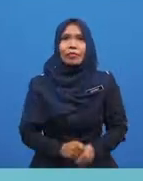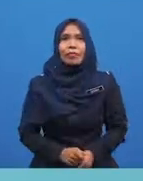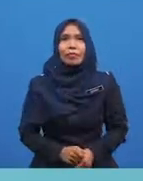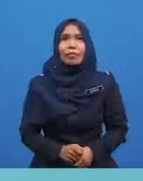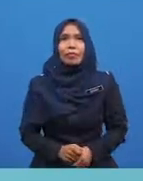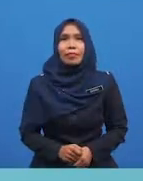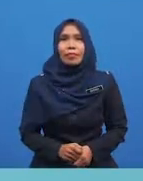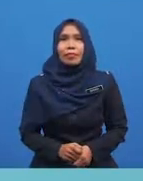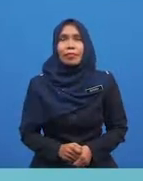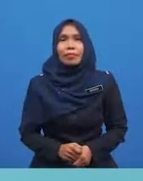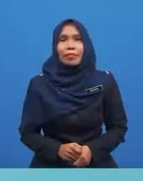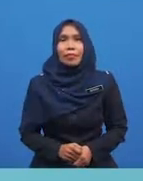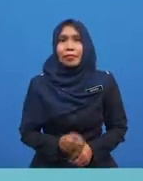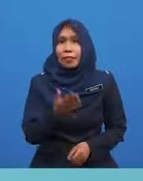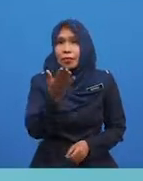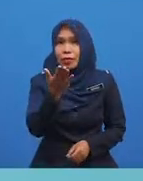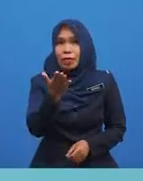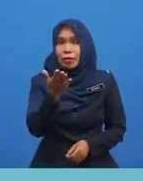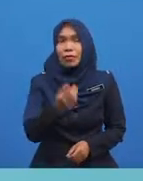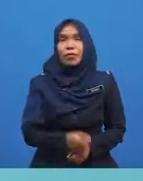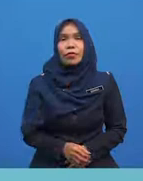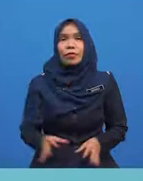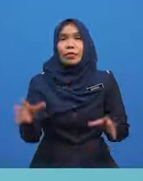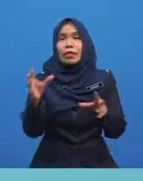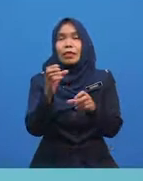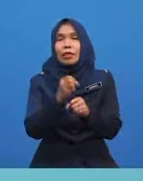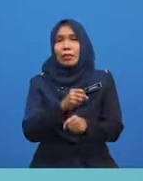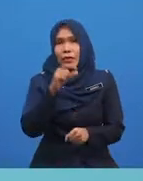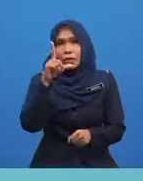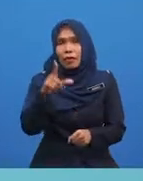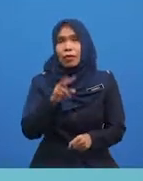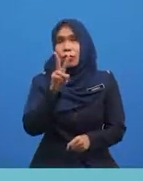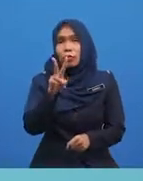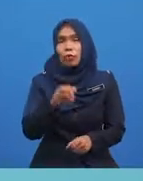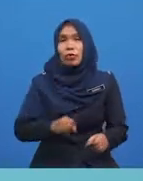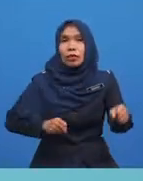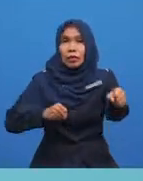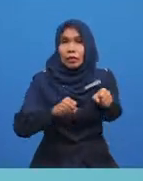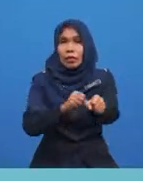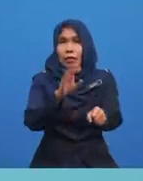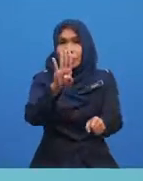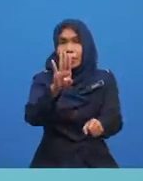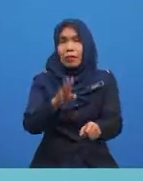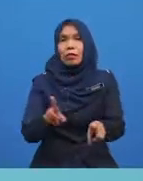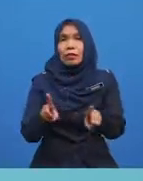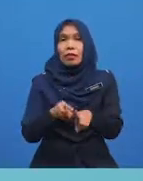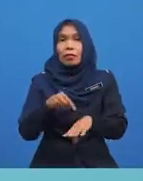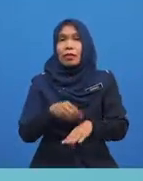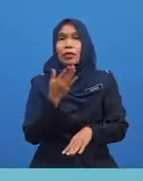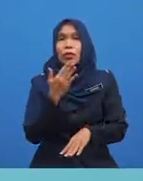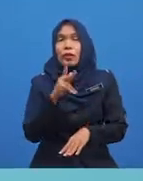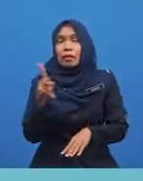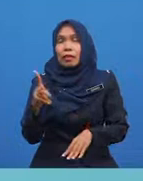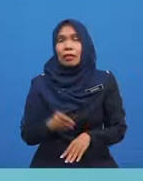ini juga, kamu dapat lihat 2/4 sama diwarnakan